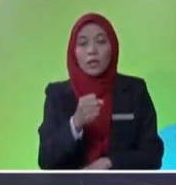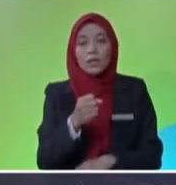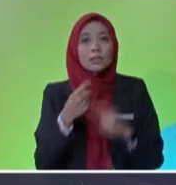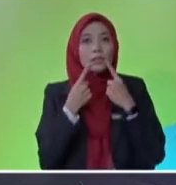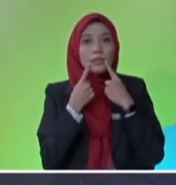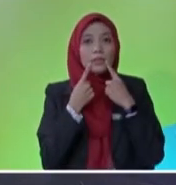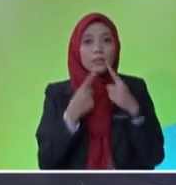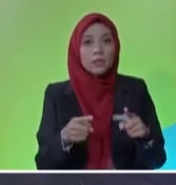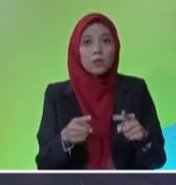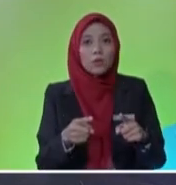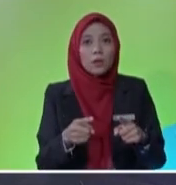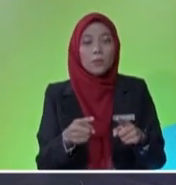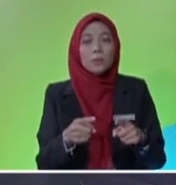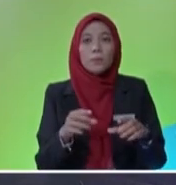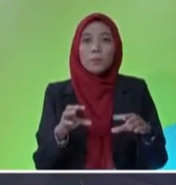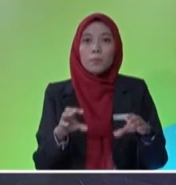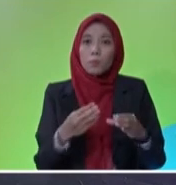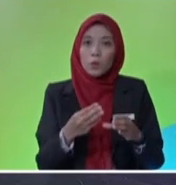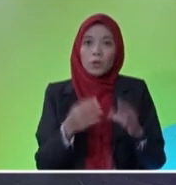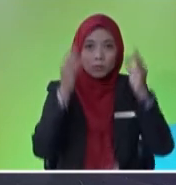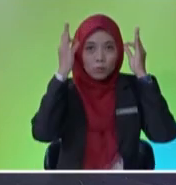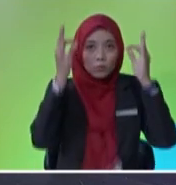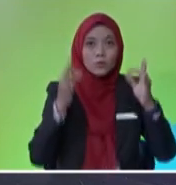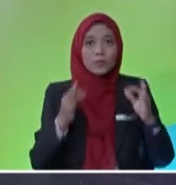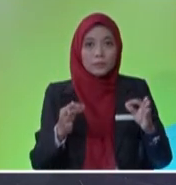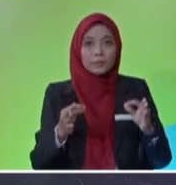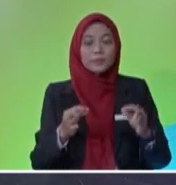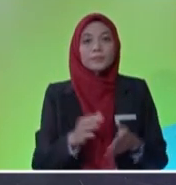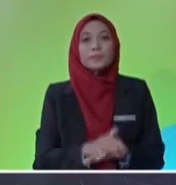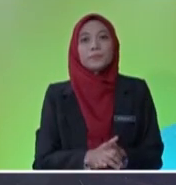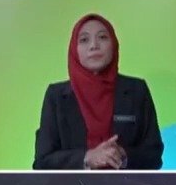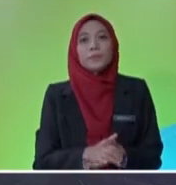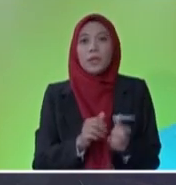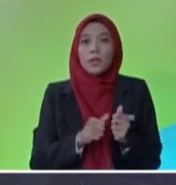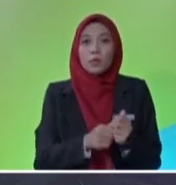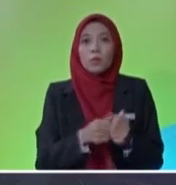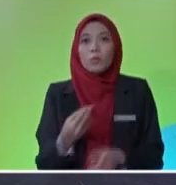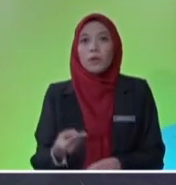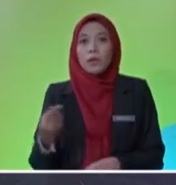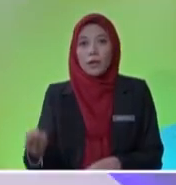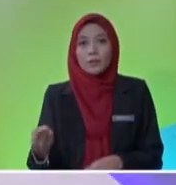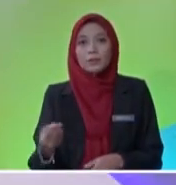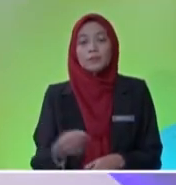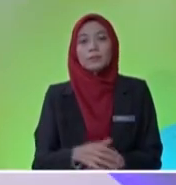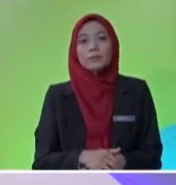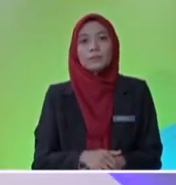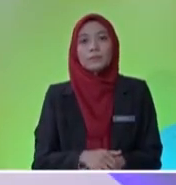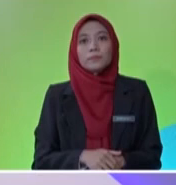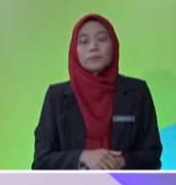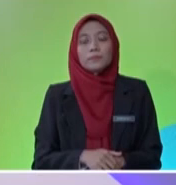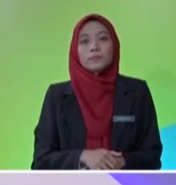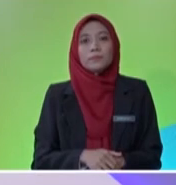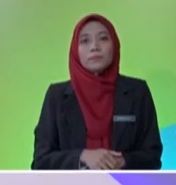rumusan dan keputusan juga berdasarkan bahan yang diperoleh tadi pun dia buat pete